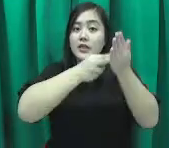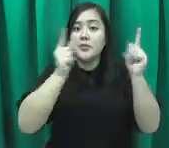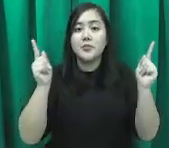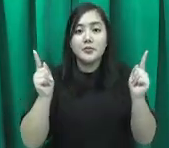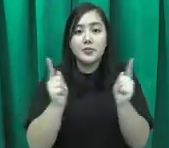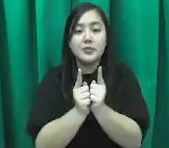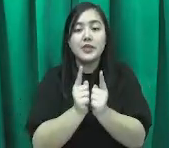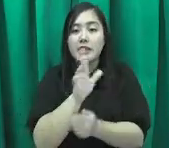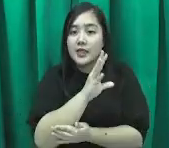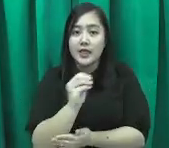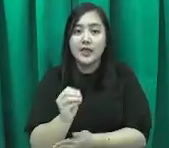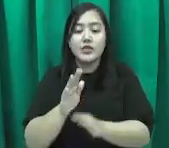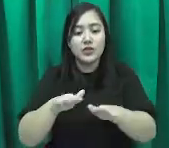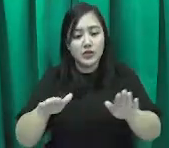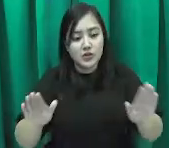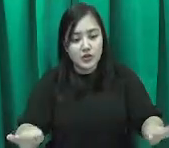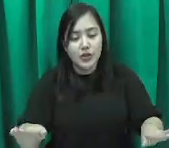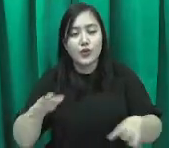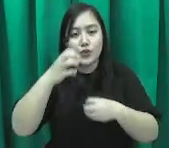eh.